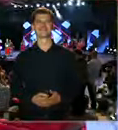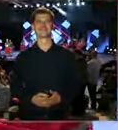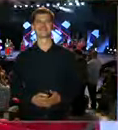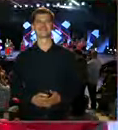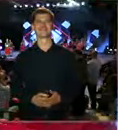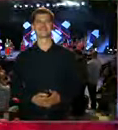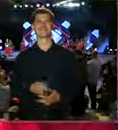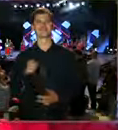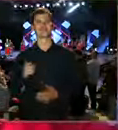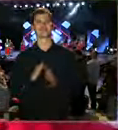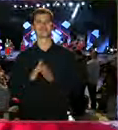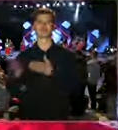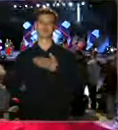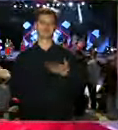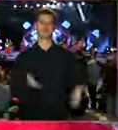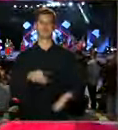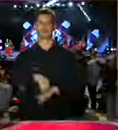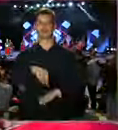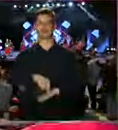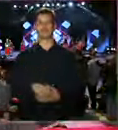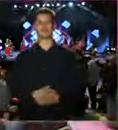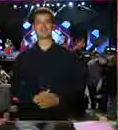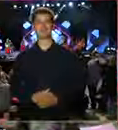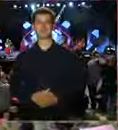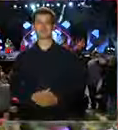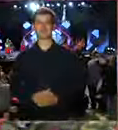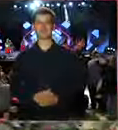Ada, prosimy Cię na środek!